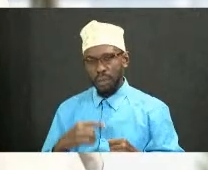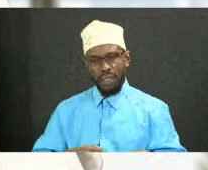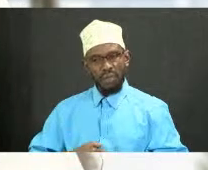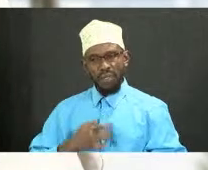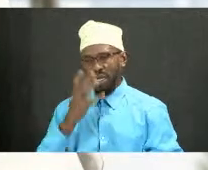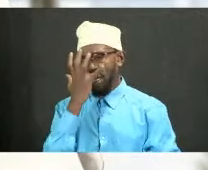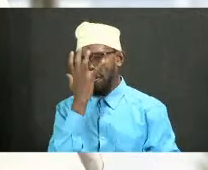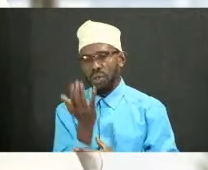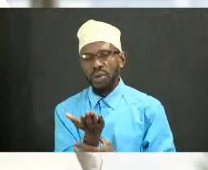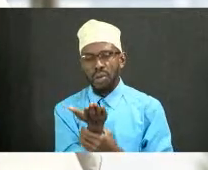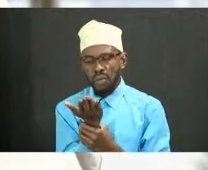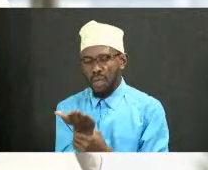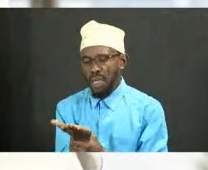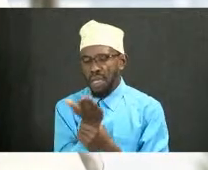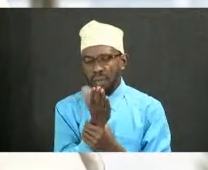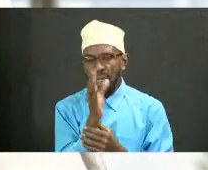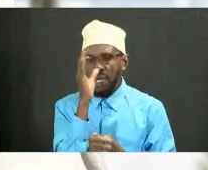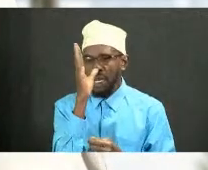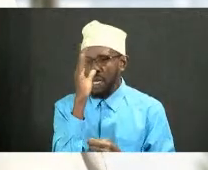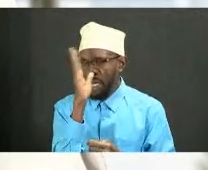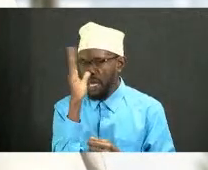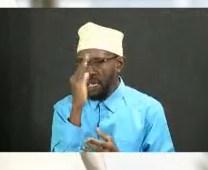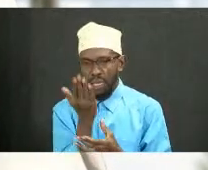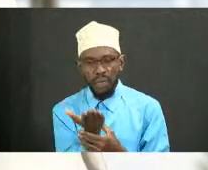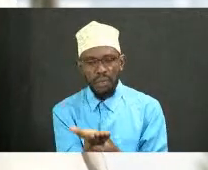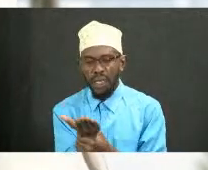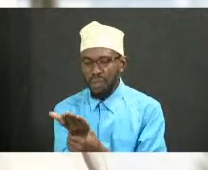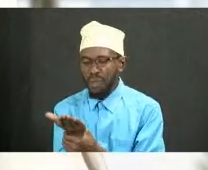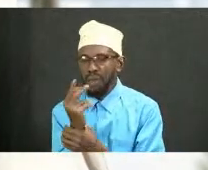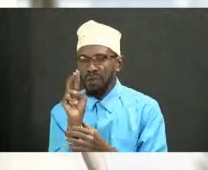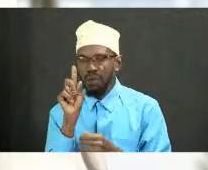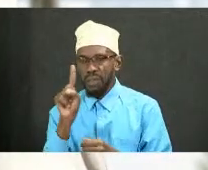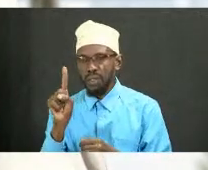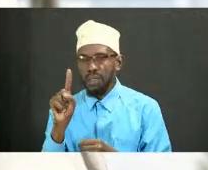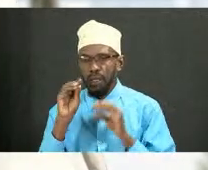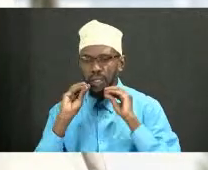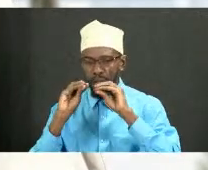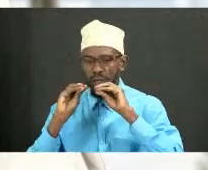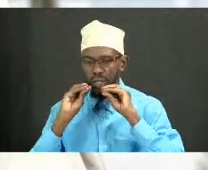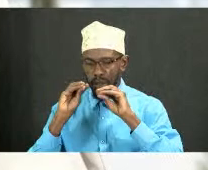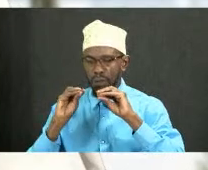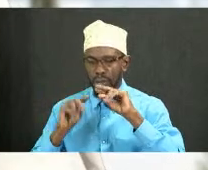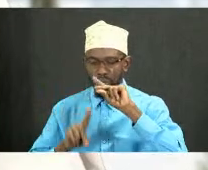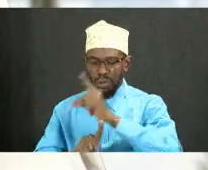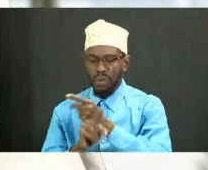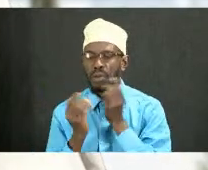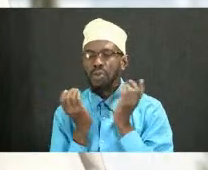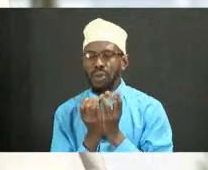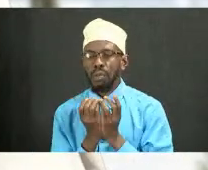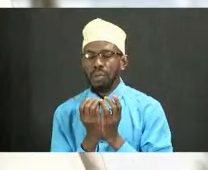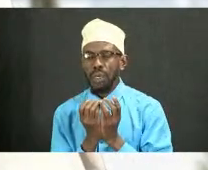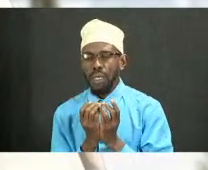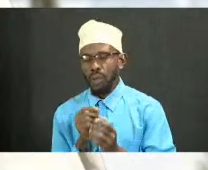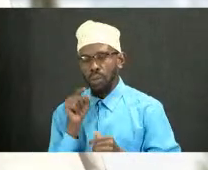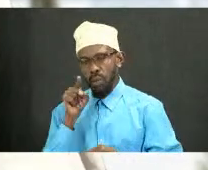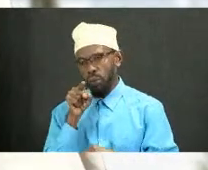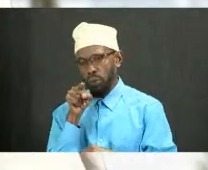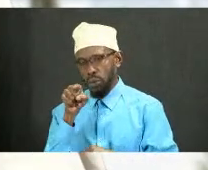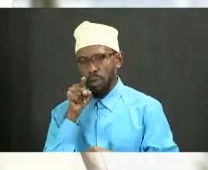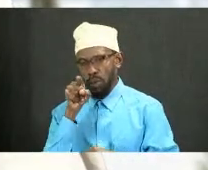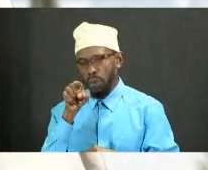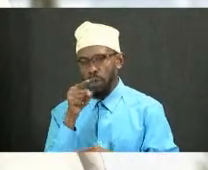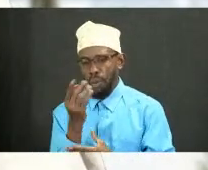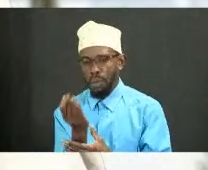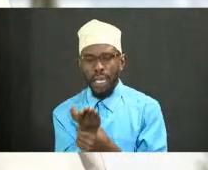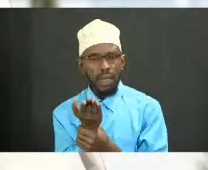hakuwa anaona haya kuenda kuwadanganya watu kuombaomba. Hiyo ni hadithi ya kwanza. Kwa hivyo inakemea